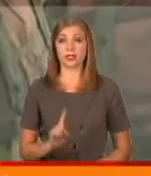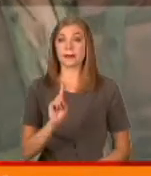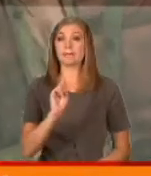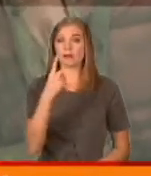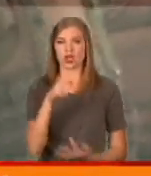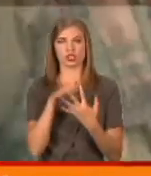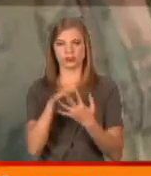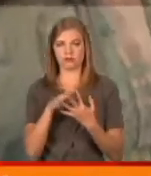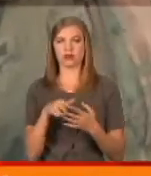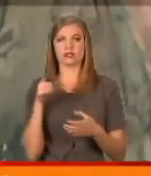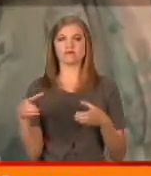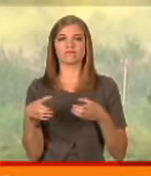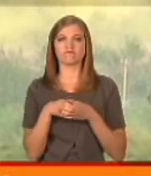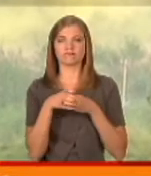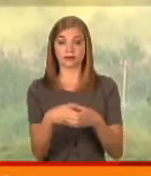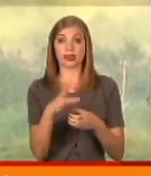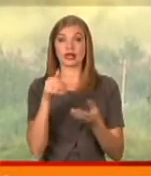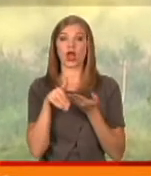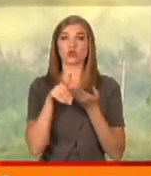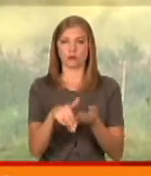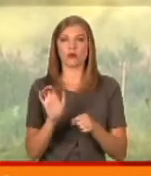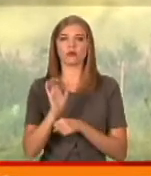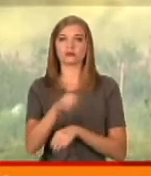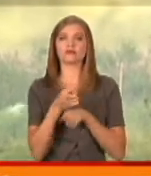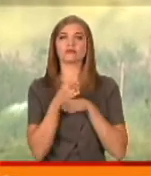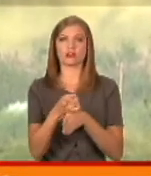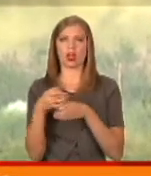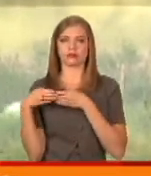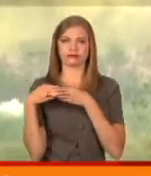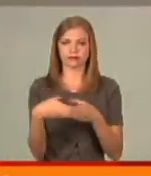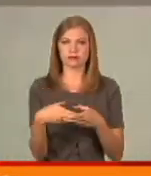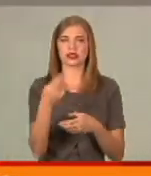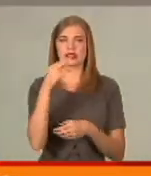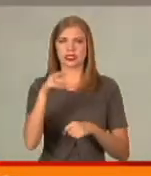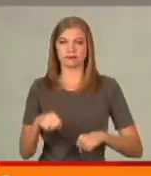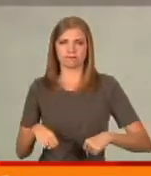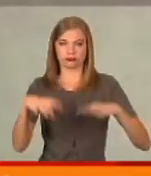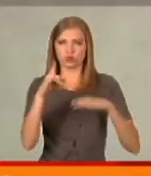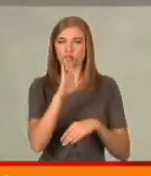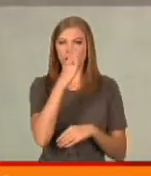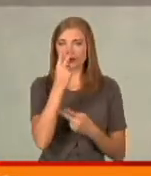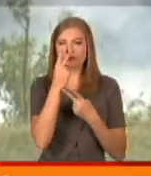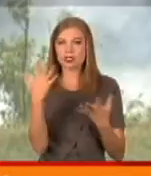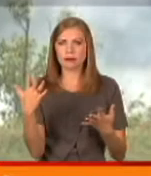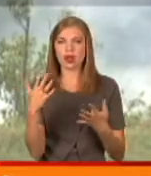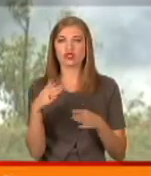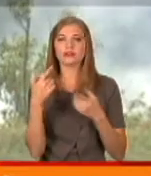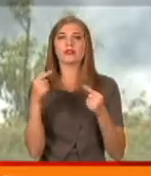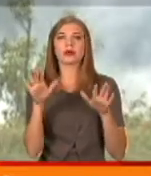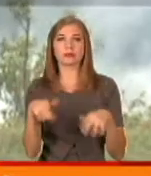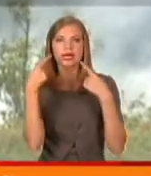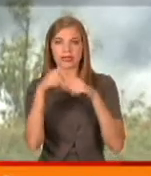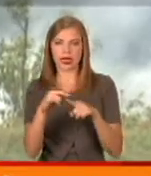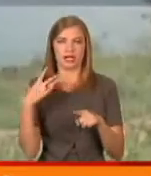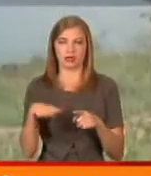Першою в бій йде механізована рота. На допомогу бійцям відряджають танковий взвод. Димова завіса, аби противник не побачив зосередження техніки і не